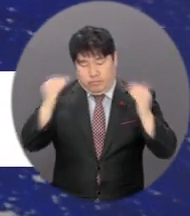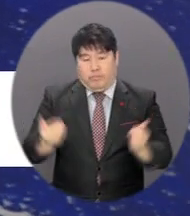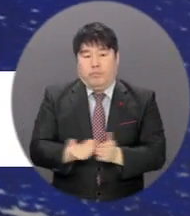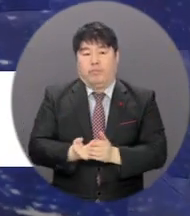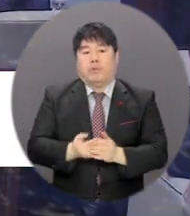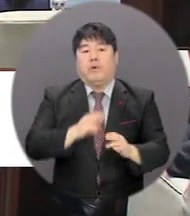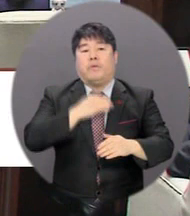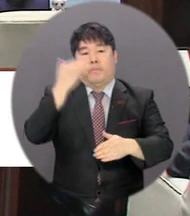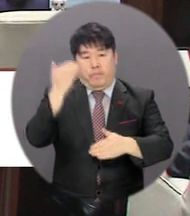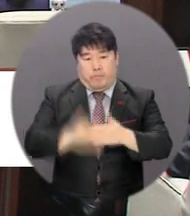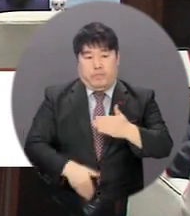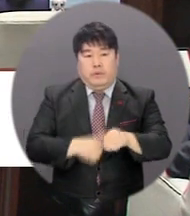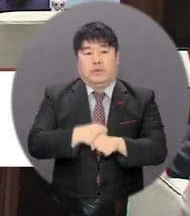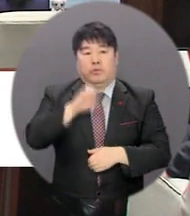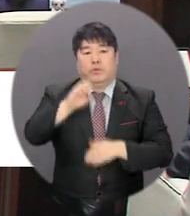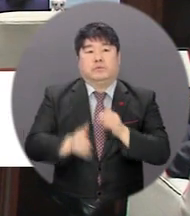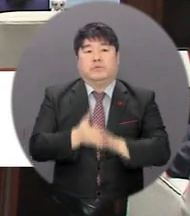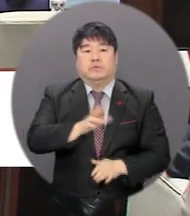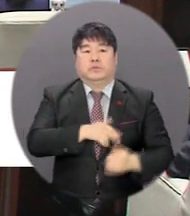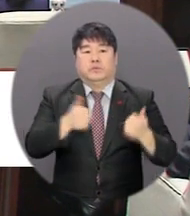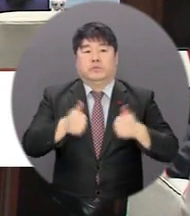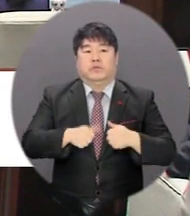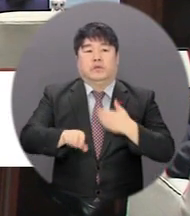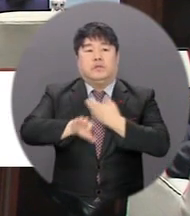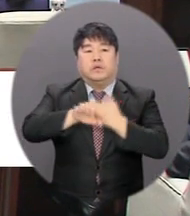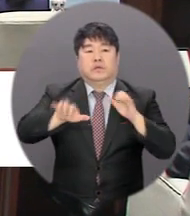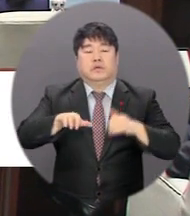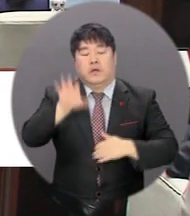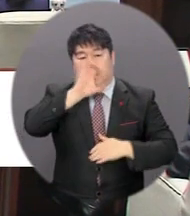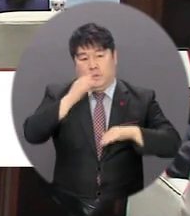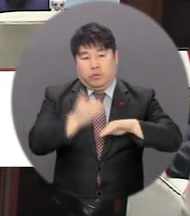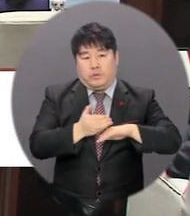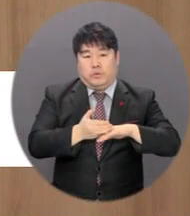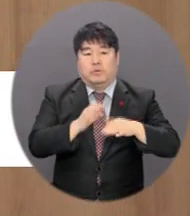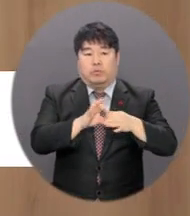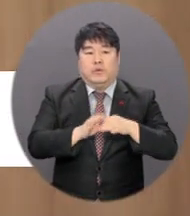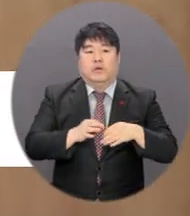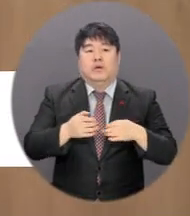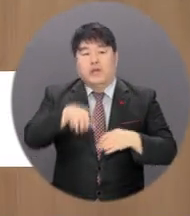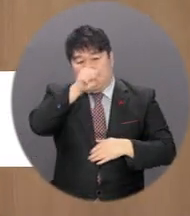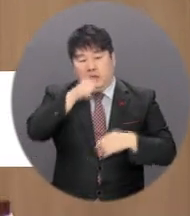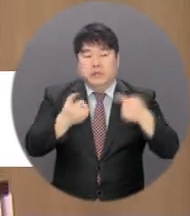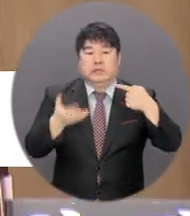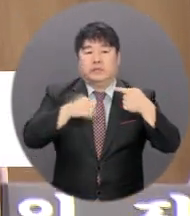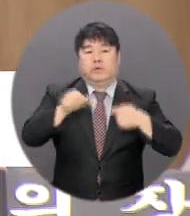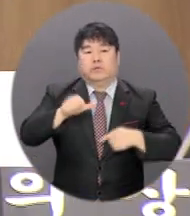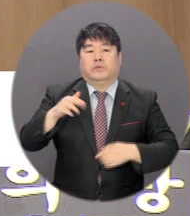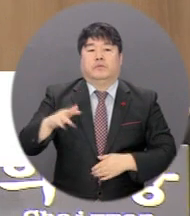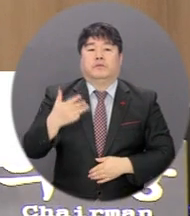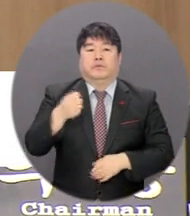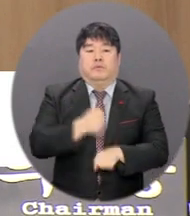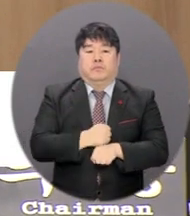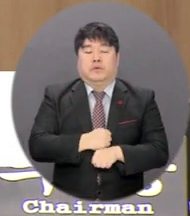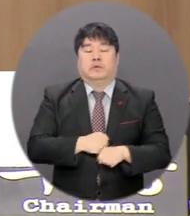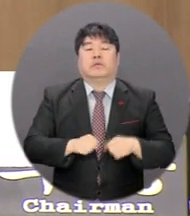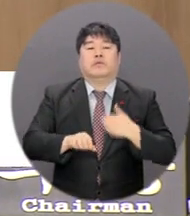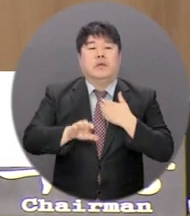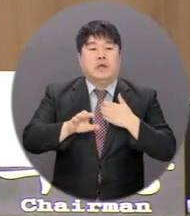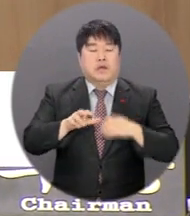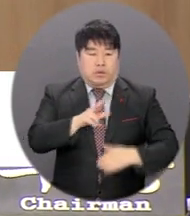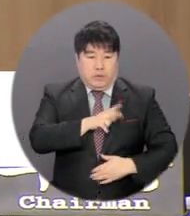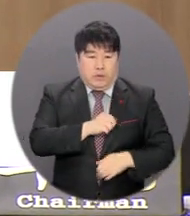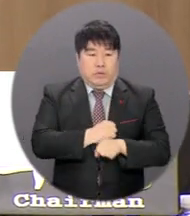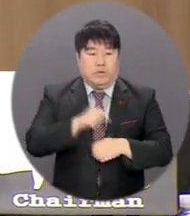삭감했습니다. 광주시의회는 해외연수 관련 예산 1억 5,800만 원과 의원 국외협의